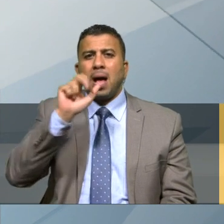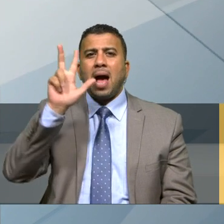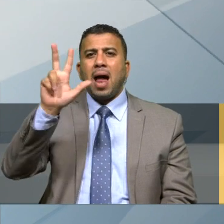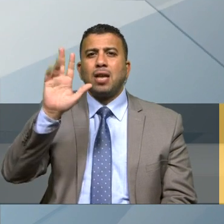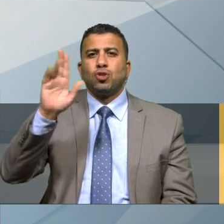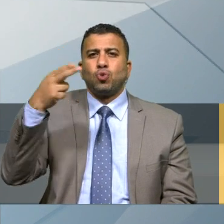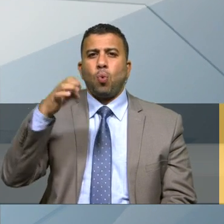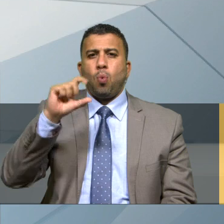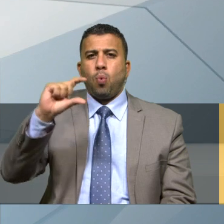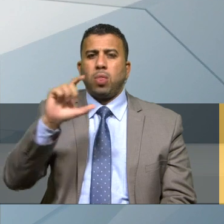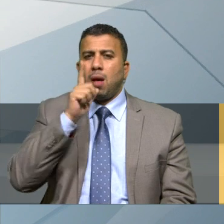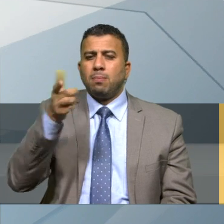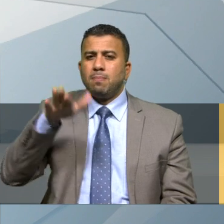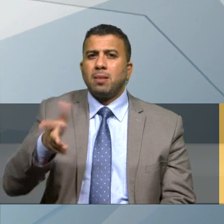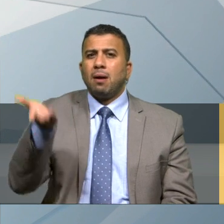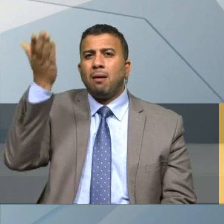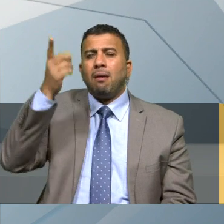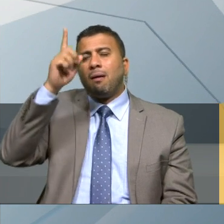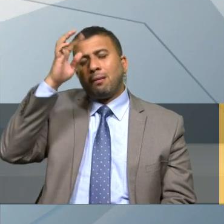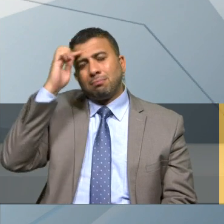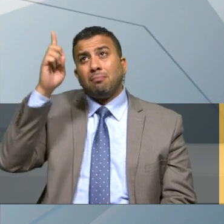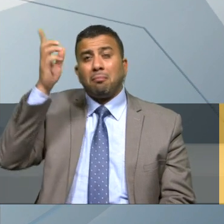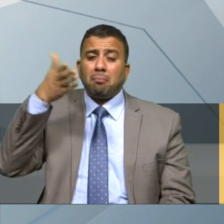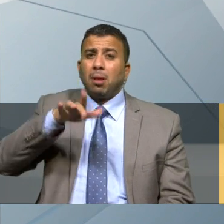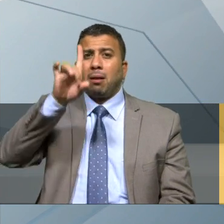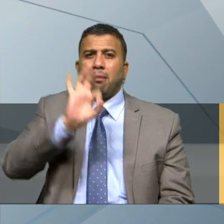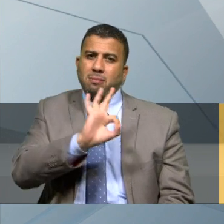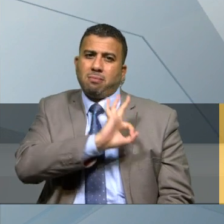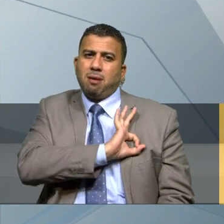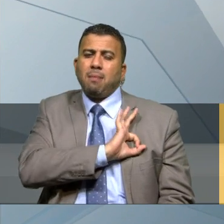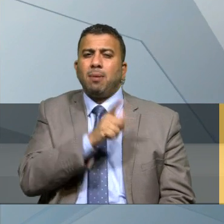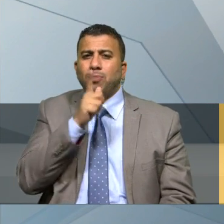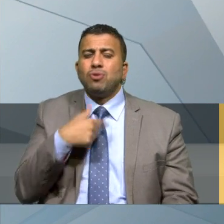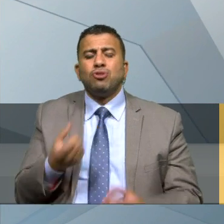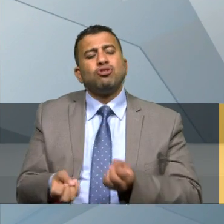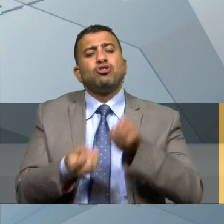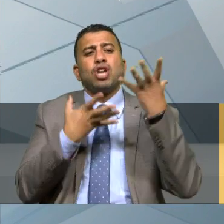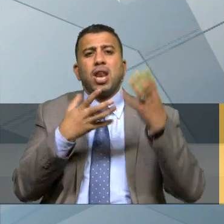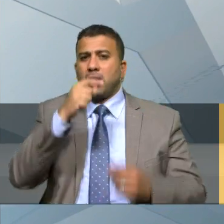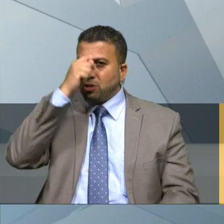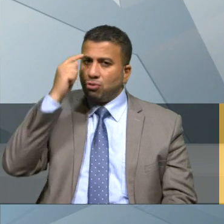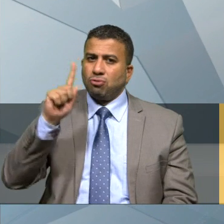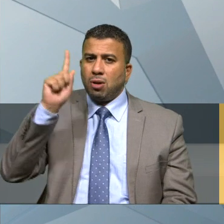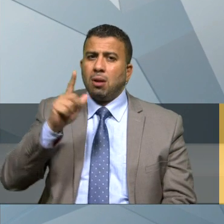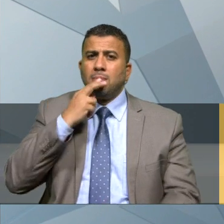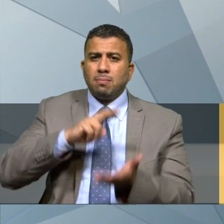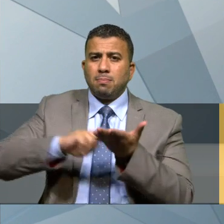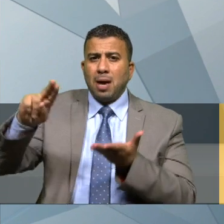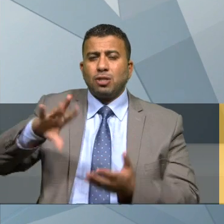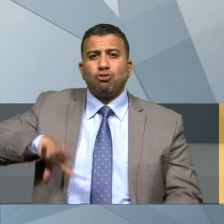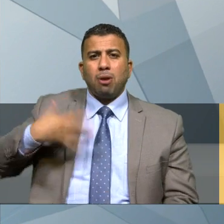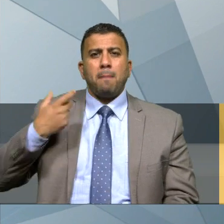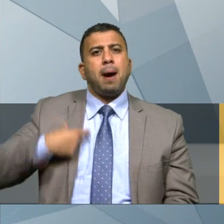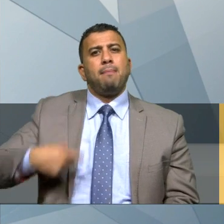سعود، سائلا المولى تعالى أن يتغمدها بواسع رحمته ويسكنها فسيح جناته. كما بعث صاحب